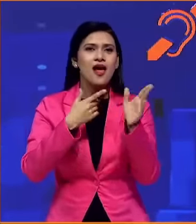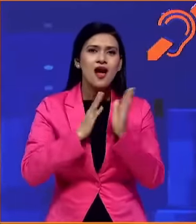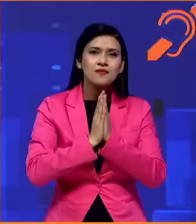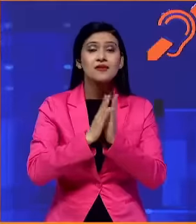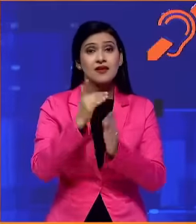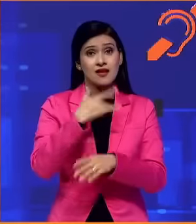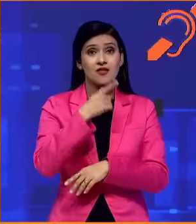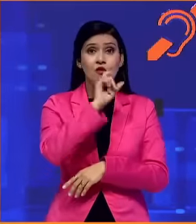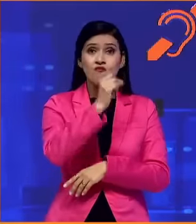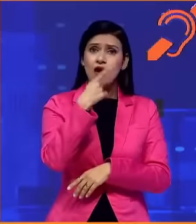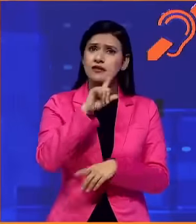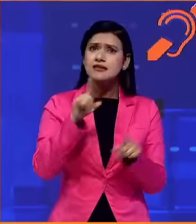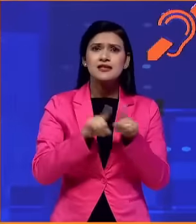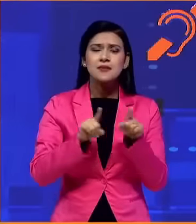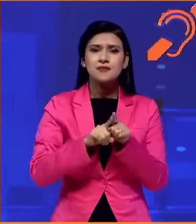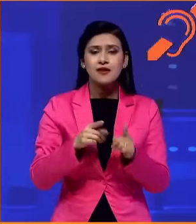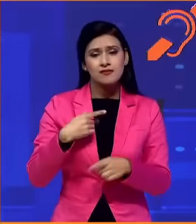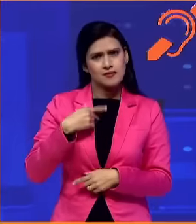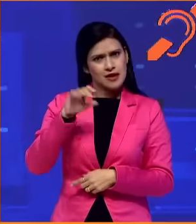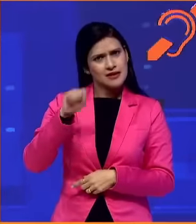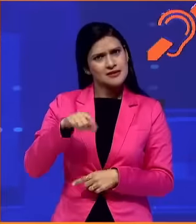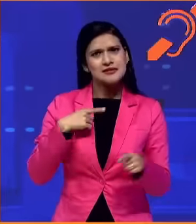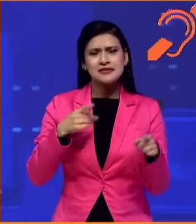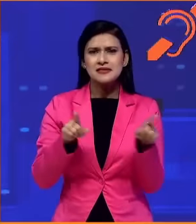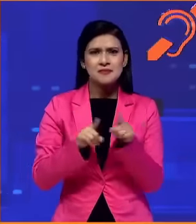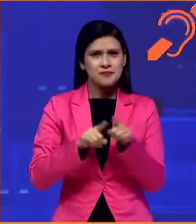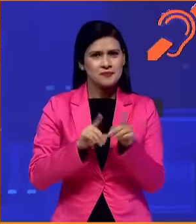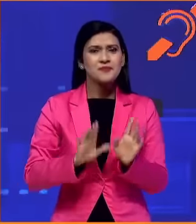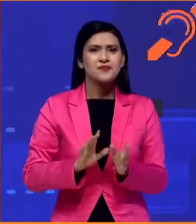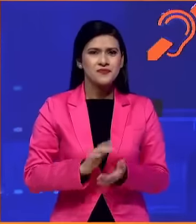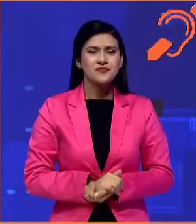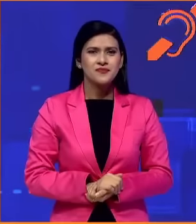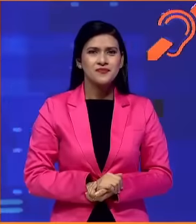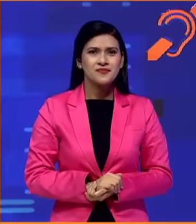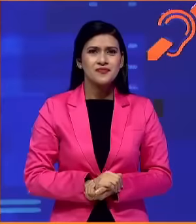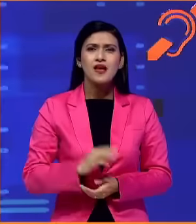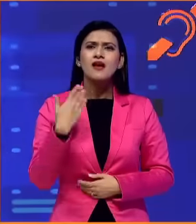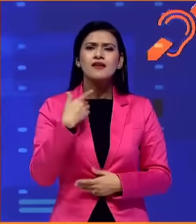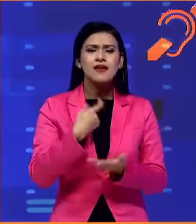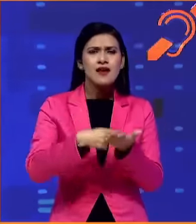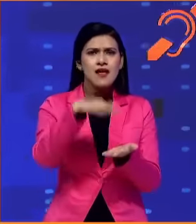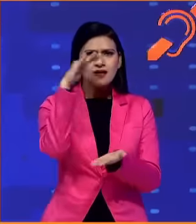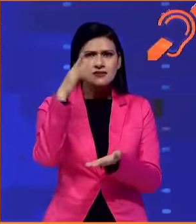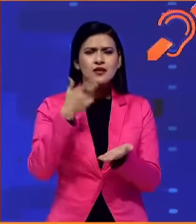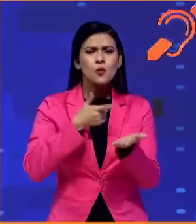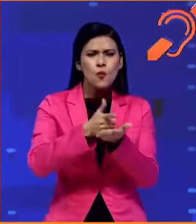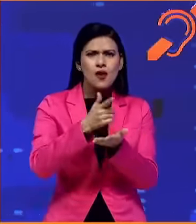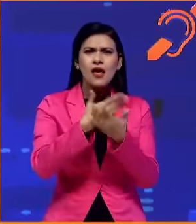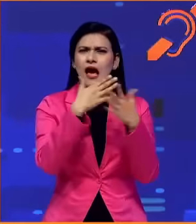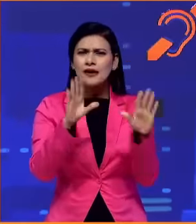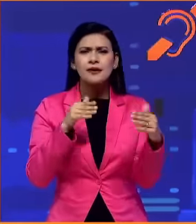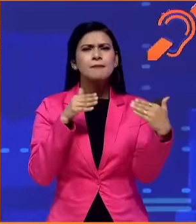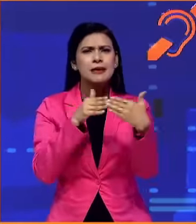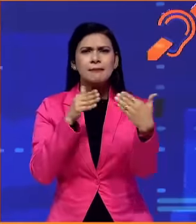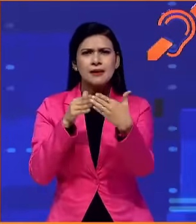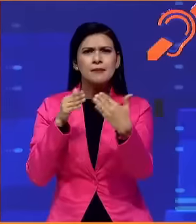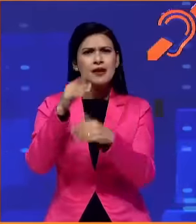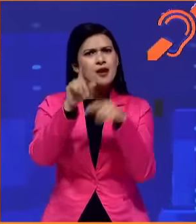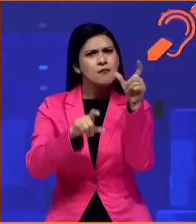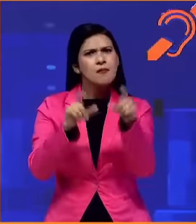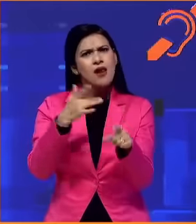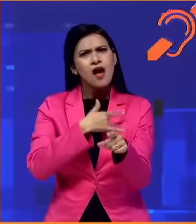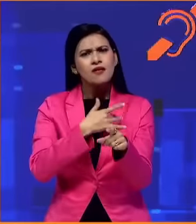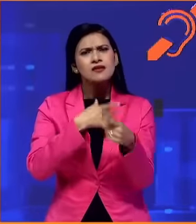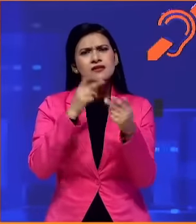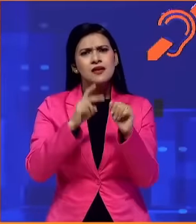कहतेथे।हमभीयहीकहतेहैं। जबआपराजस्थानकेकिसीगांवमेंकिसीसेमिलें ,तोबसजाकरउनसेमिलें,'राम